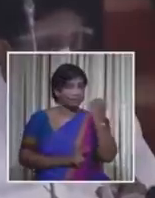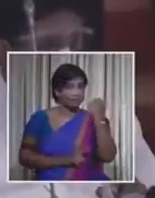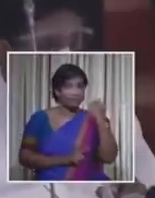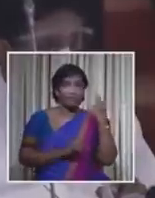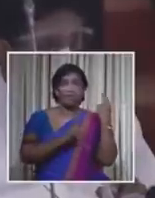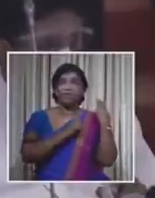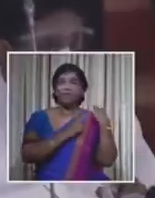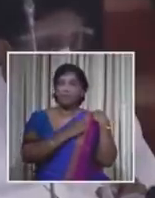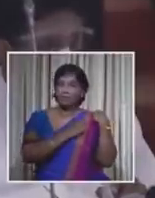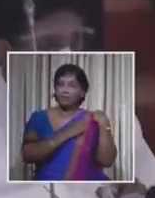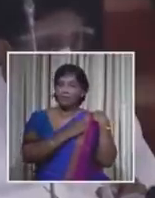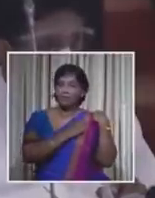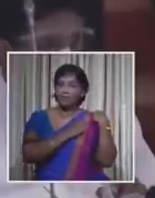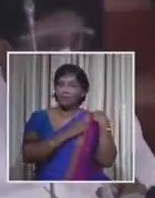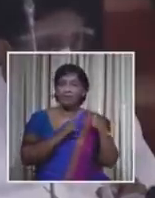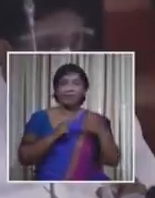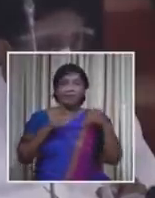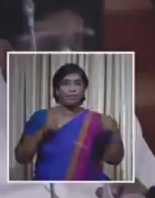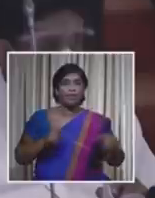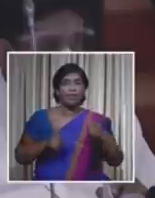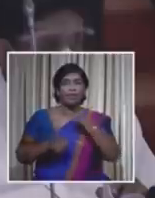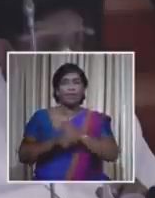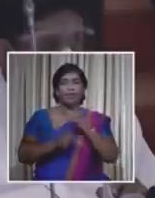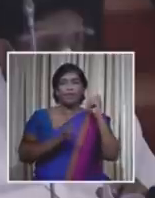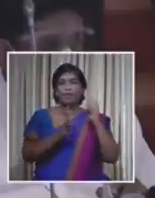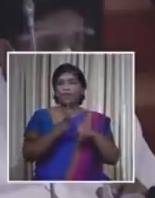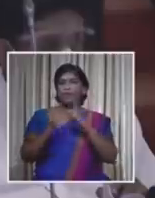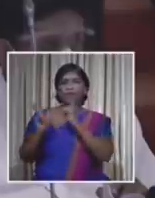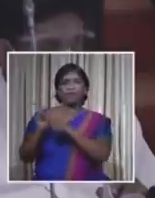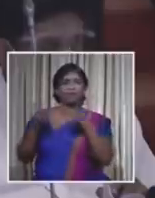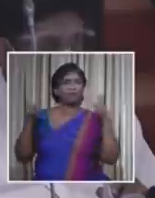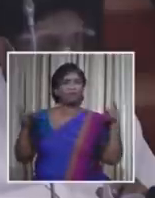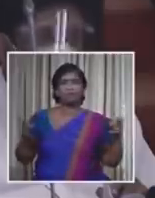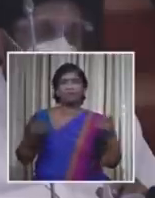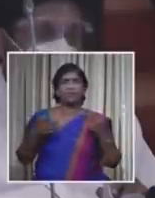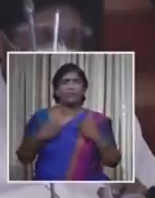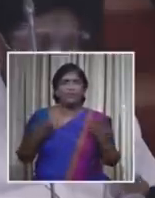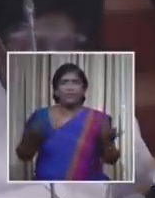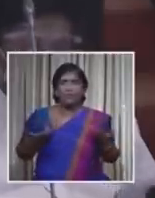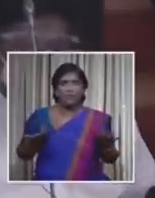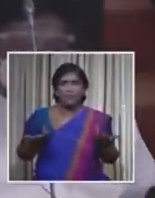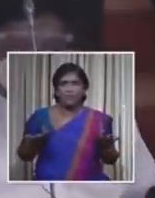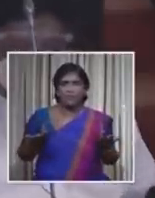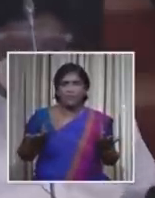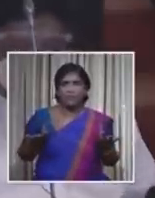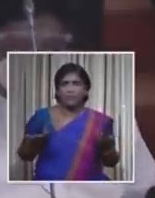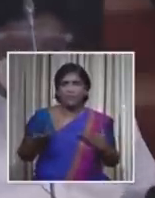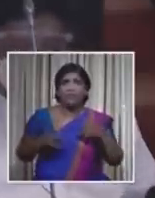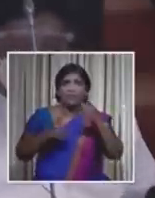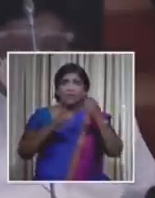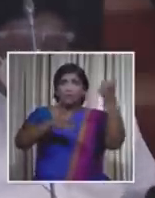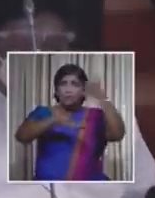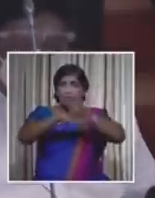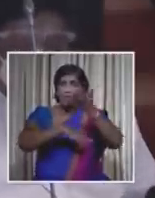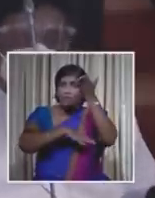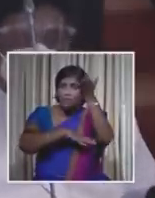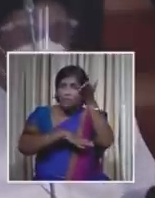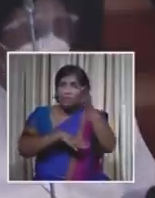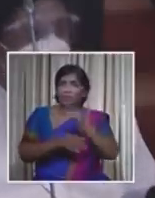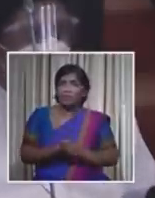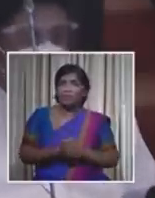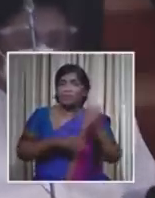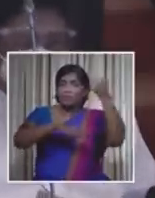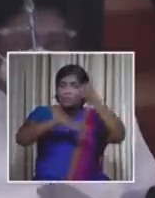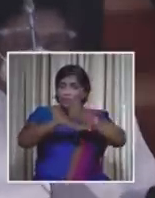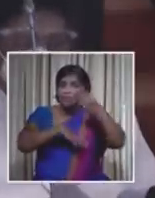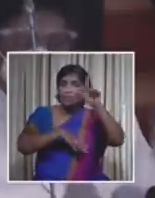වගකීම විපක්ෂයේ ආණ්ඩු පක්ෂයේ සංවිධායකවරුන්ට පැවරුවා. ඒක කරන්න අපිට බෑ. ඒක කරන්න ඕන මූලාසනේ.